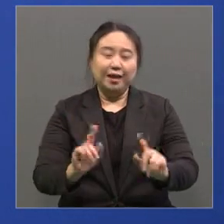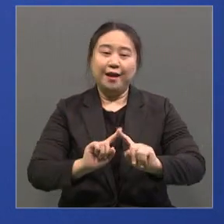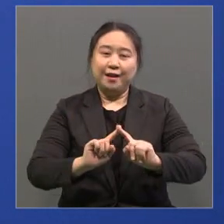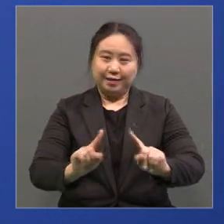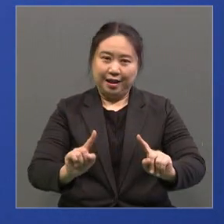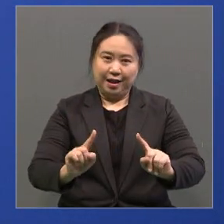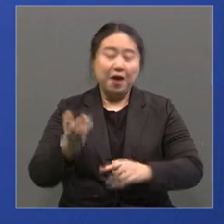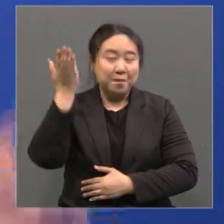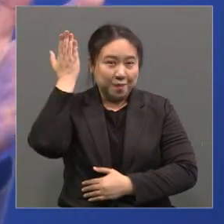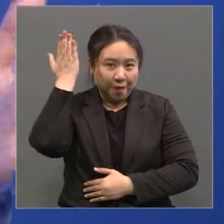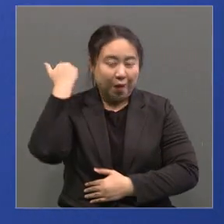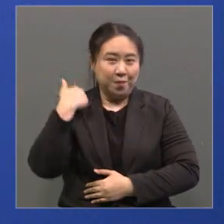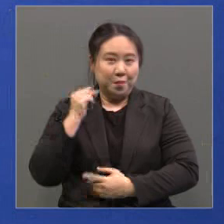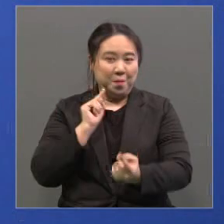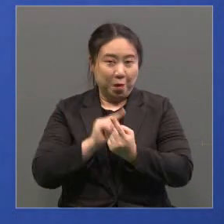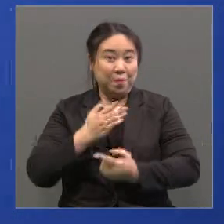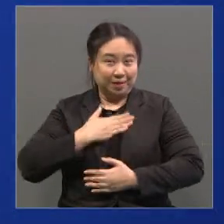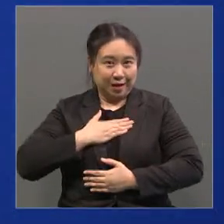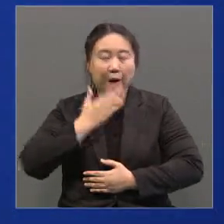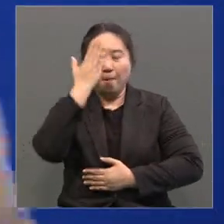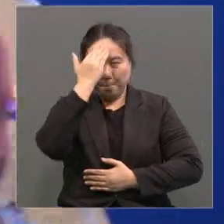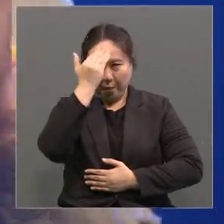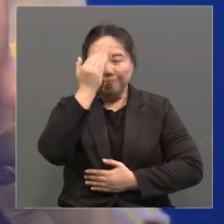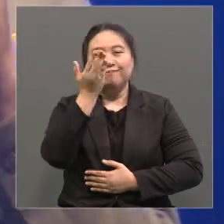ยเกิดขึ้นกับฉันเพราะเธอเ